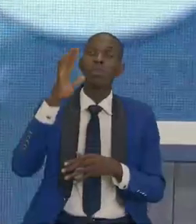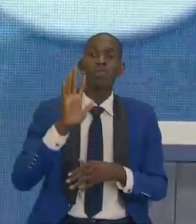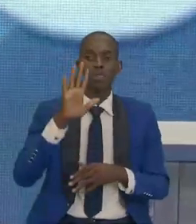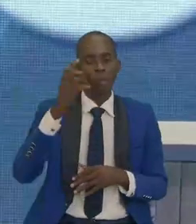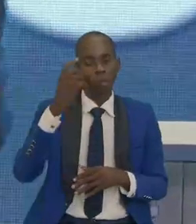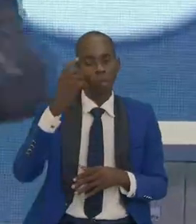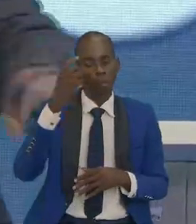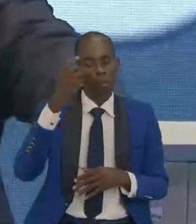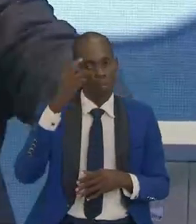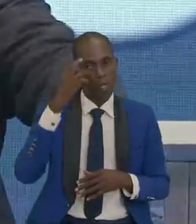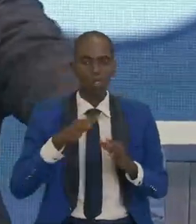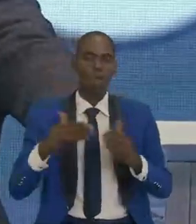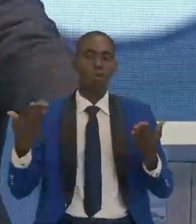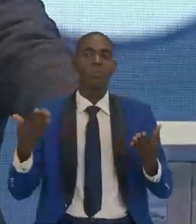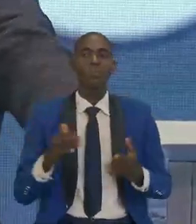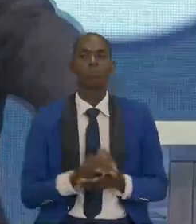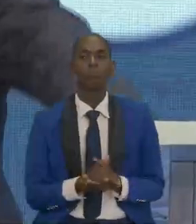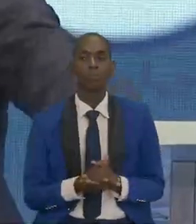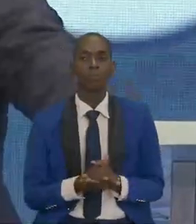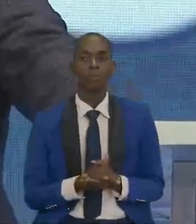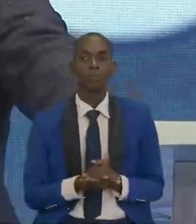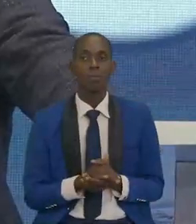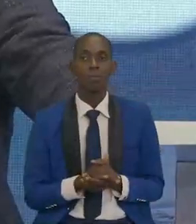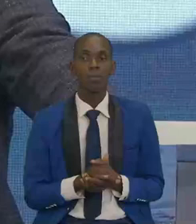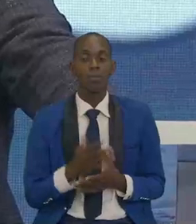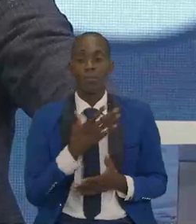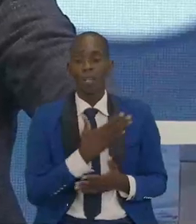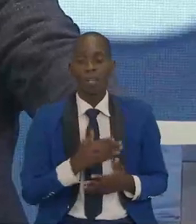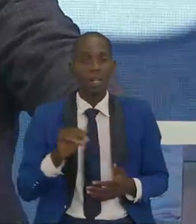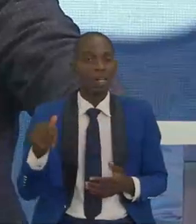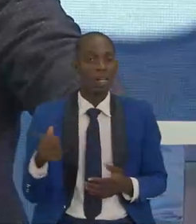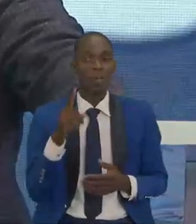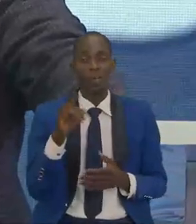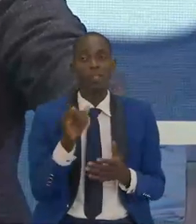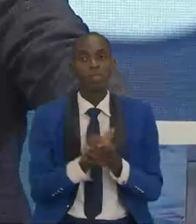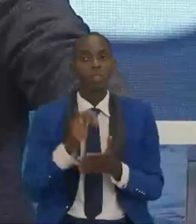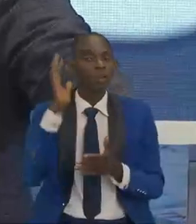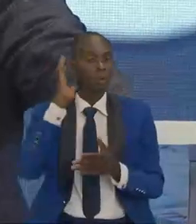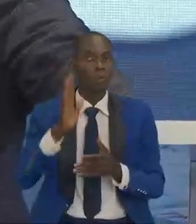est ouvert. Dieu merci, votre esprit est ouvert.